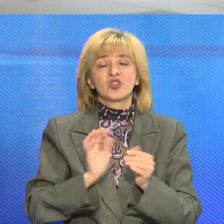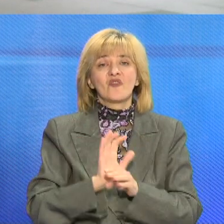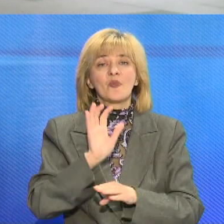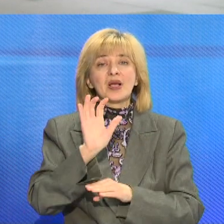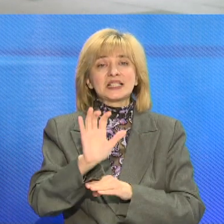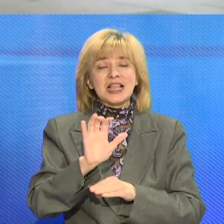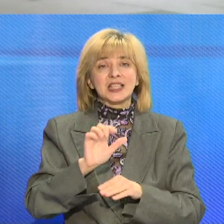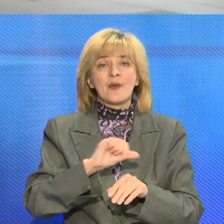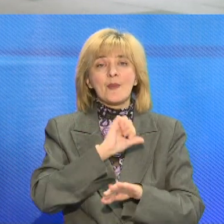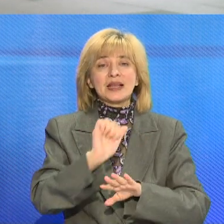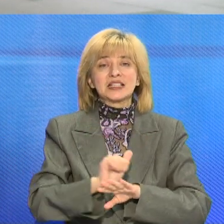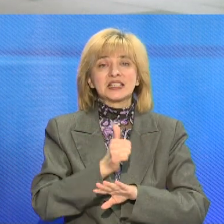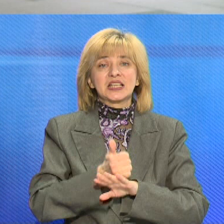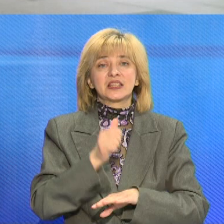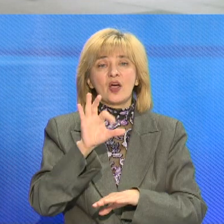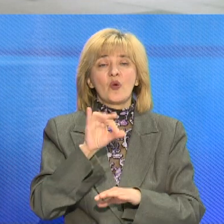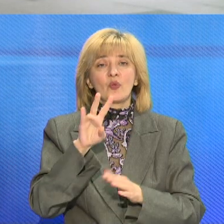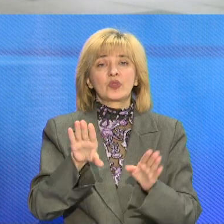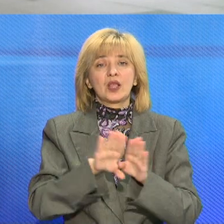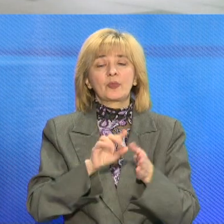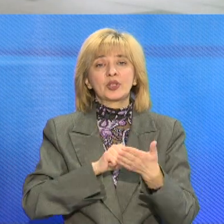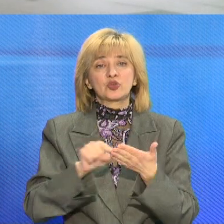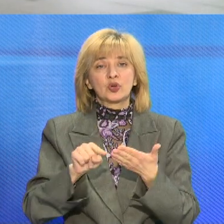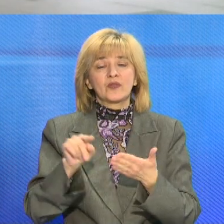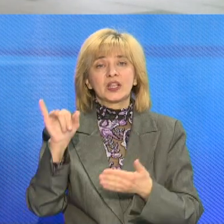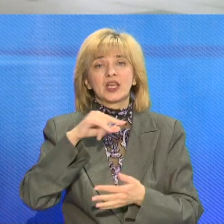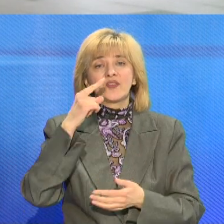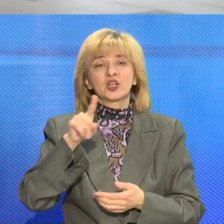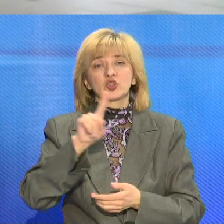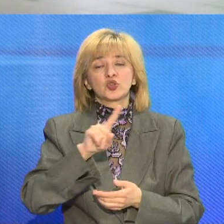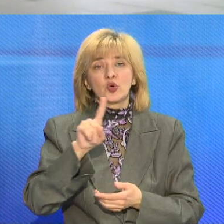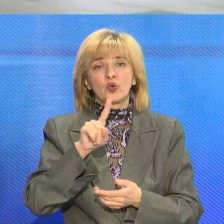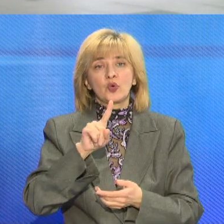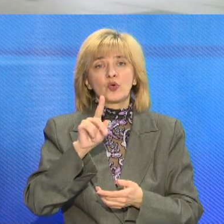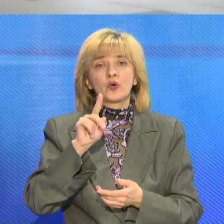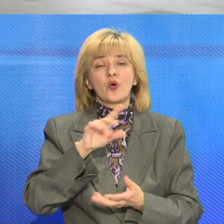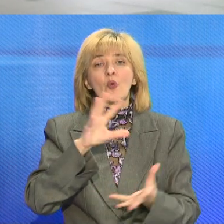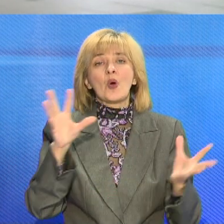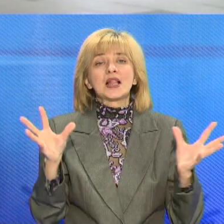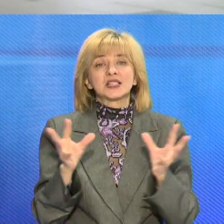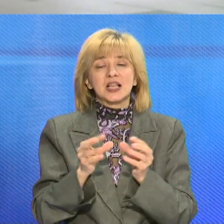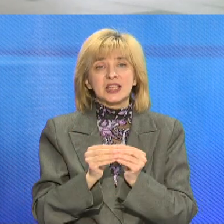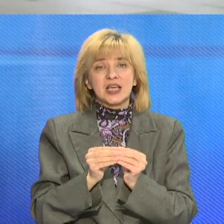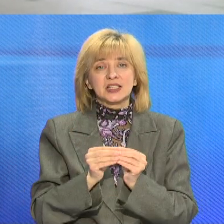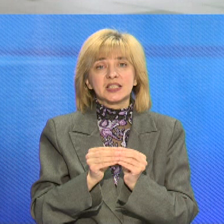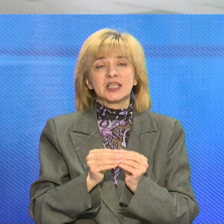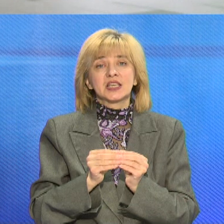этом, скажем так, подчеркивал и говорил о том, что о консолидации граждан в обществе, о том, что